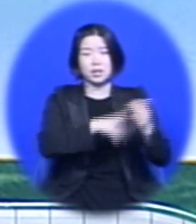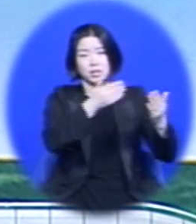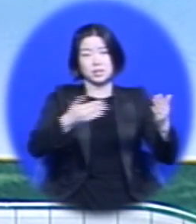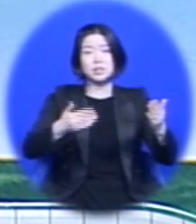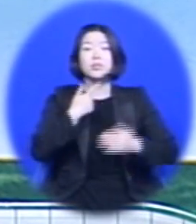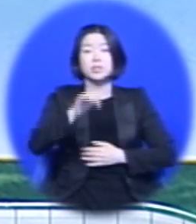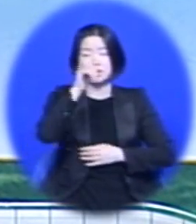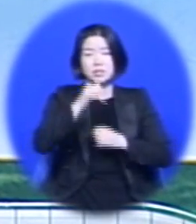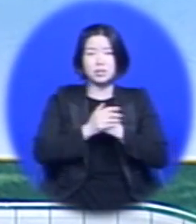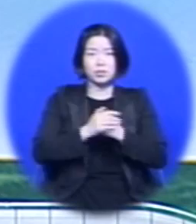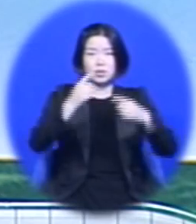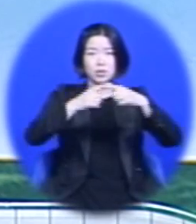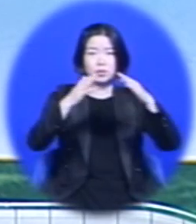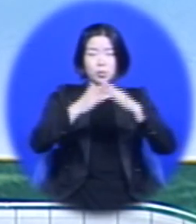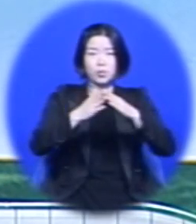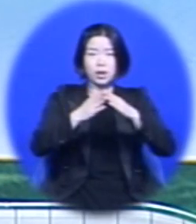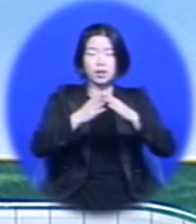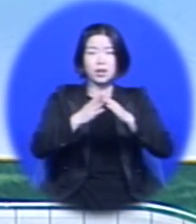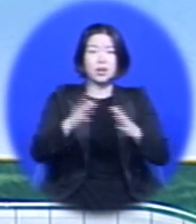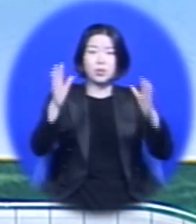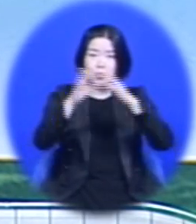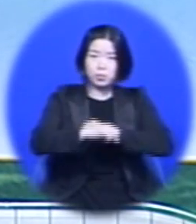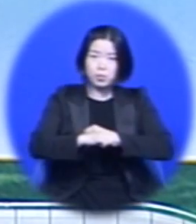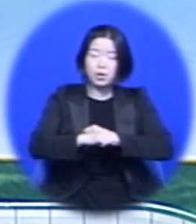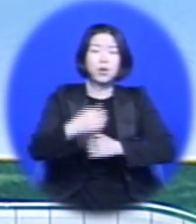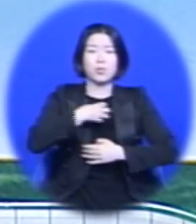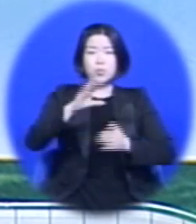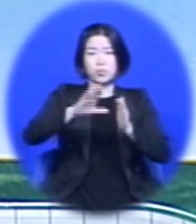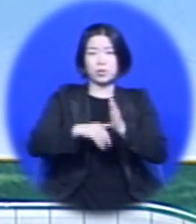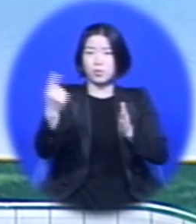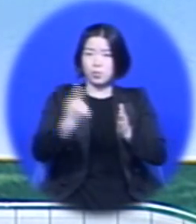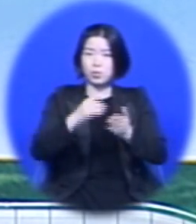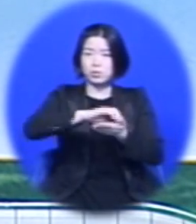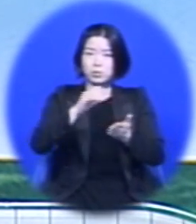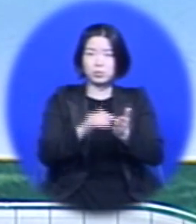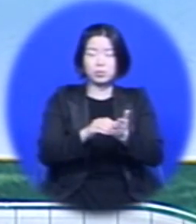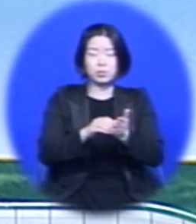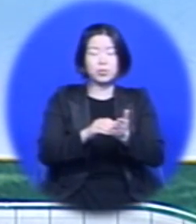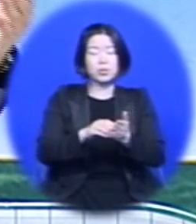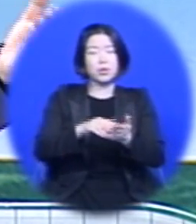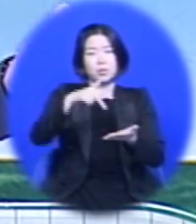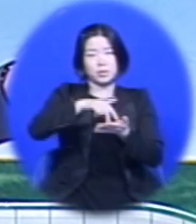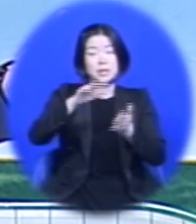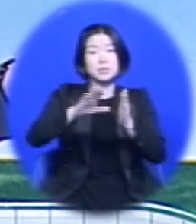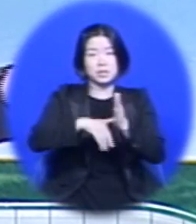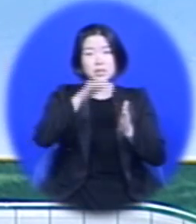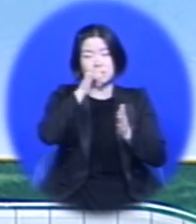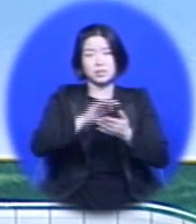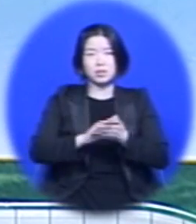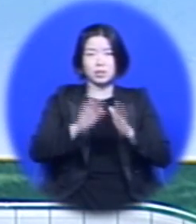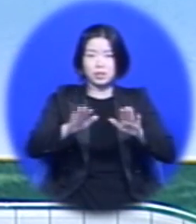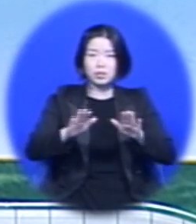보냈었습니다. 교회의 존폐가 위기에 올 정도로 어려웠습니다. 지금 우리가 이렇게